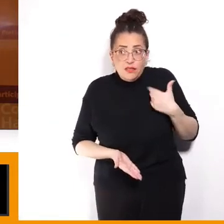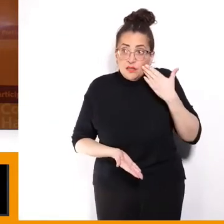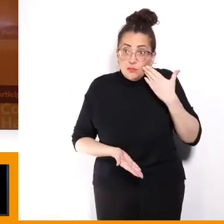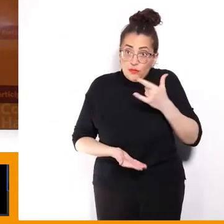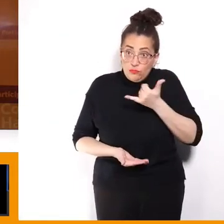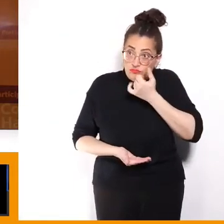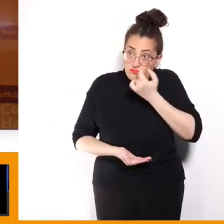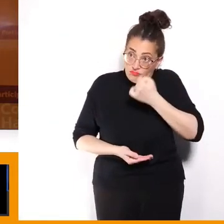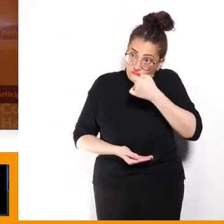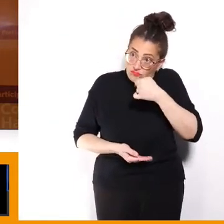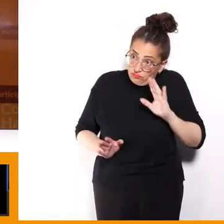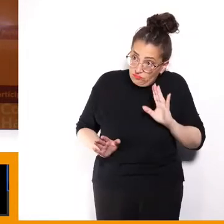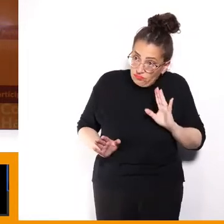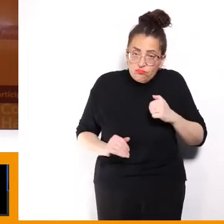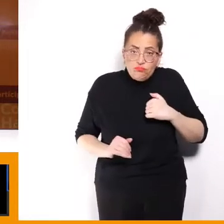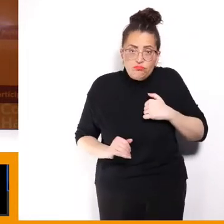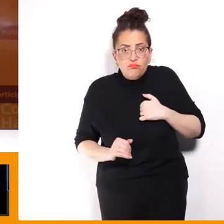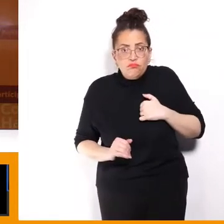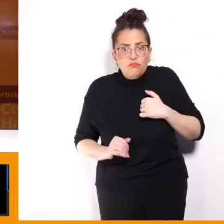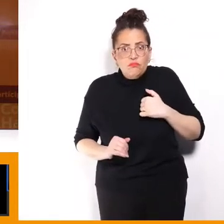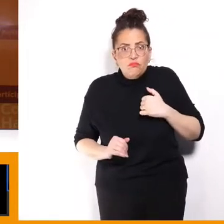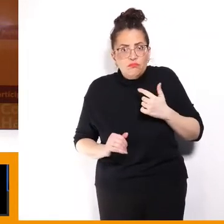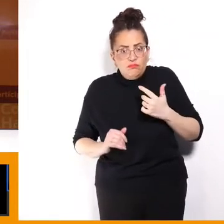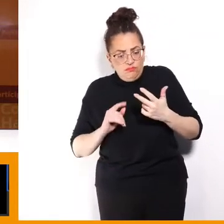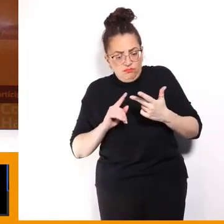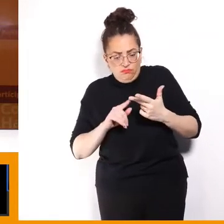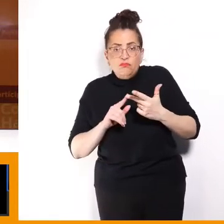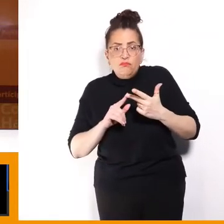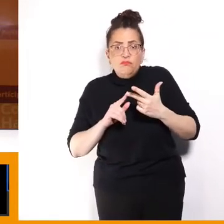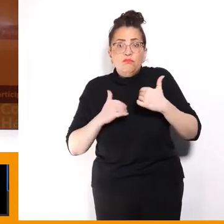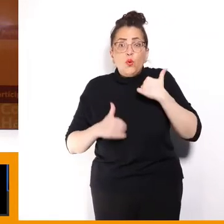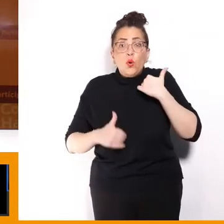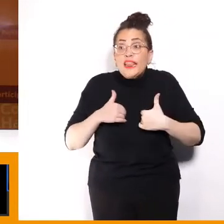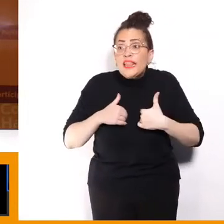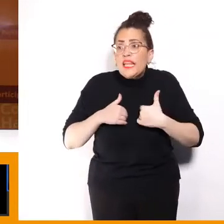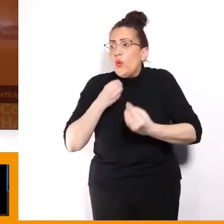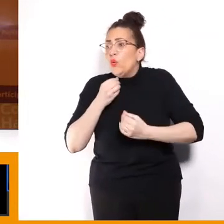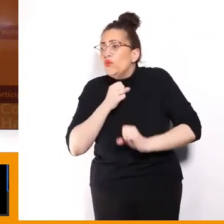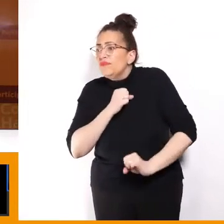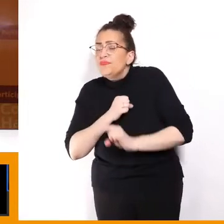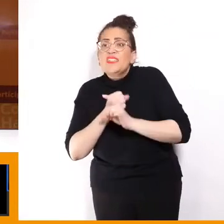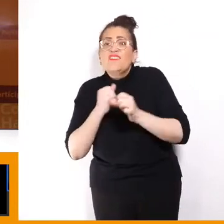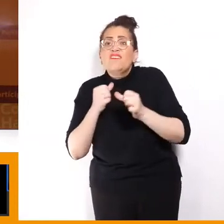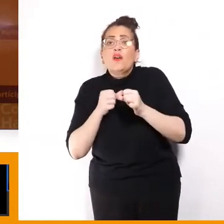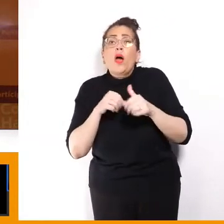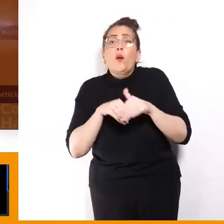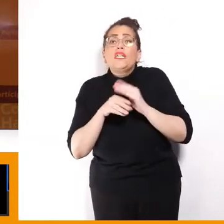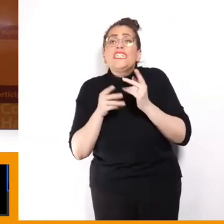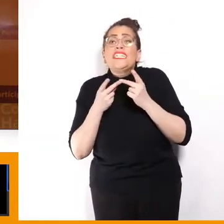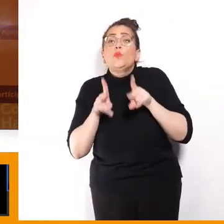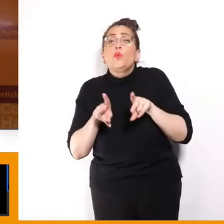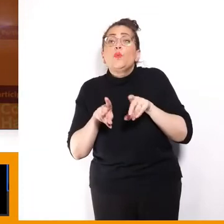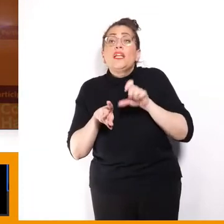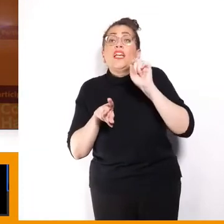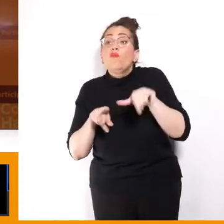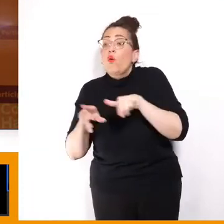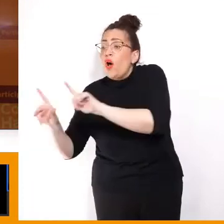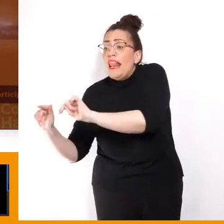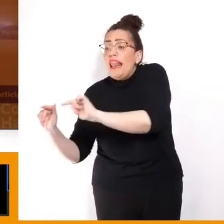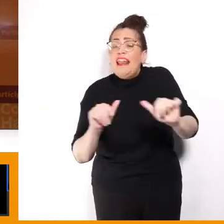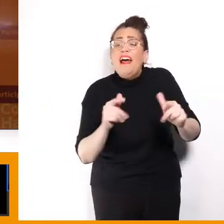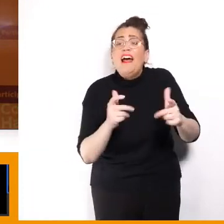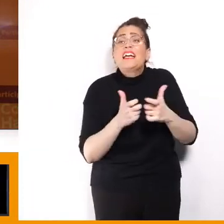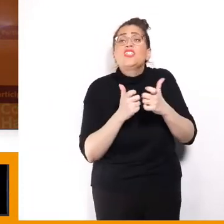handicap ou la différence doivent être intégrés dans l'ensemble des politiques publiques. C'est bien d'avoir un secrétaire d'État au